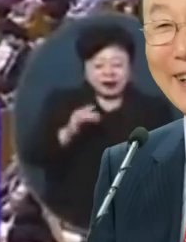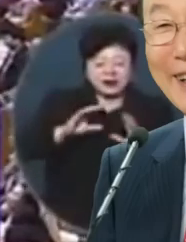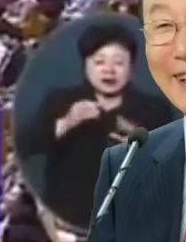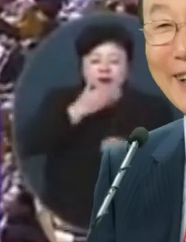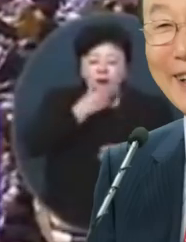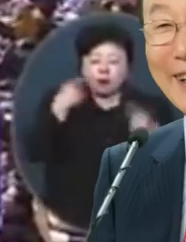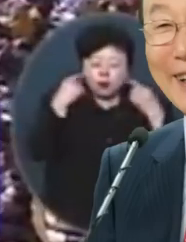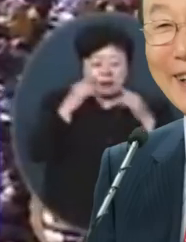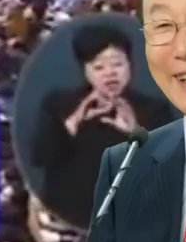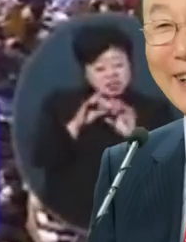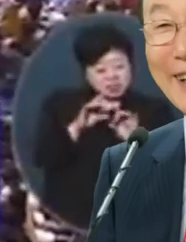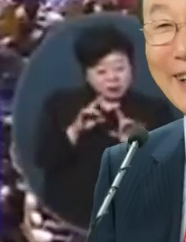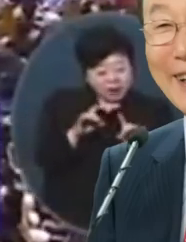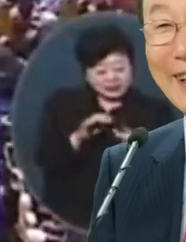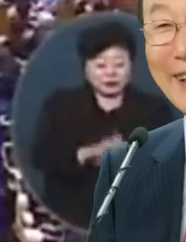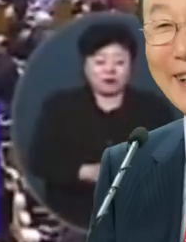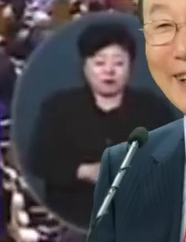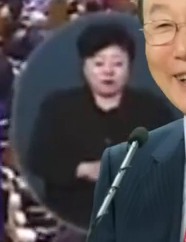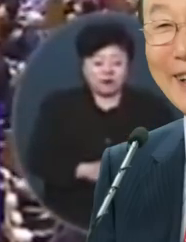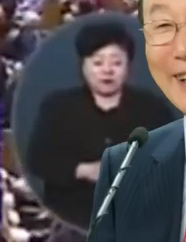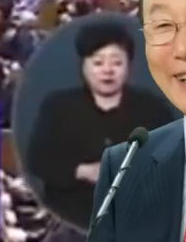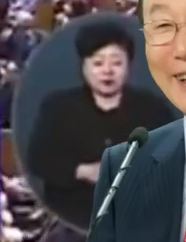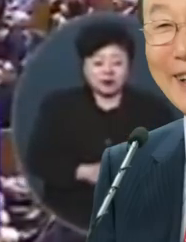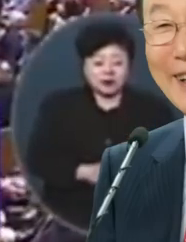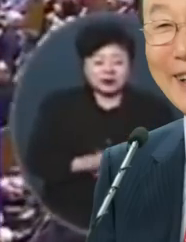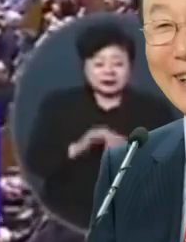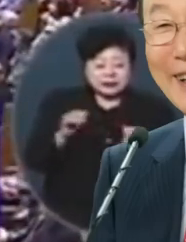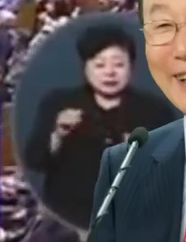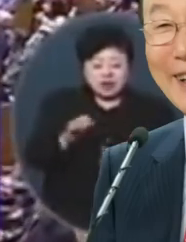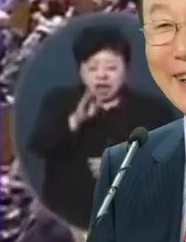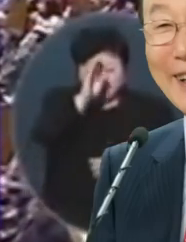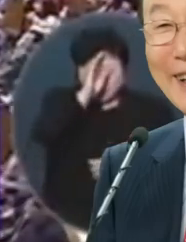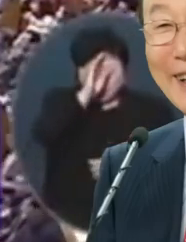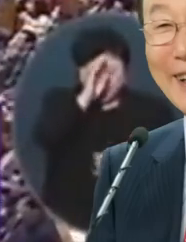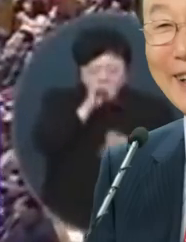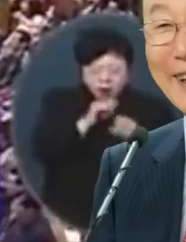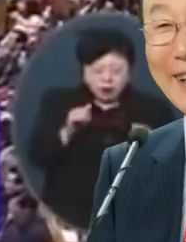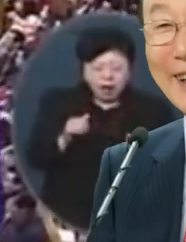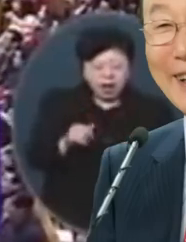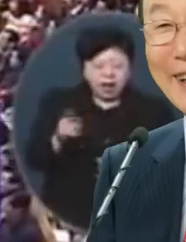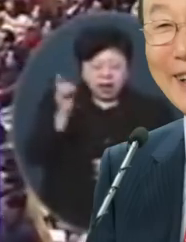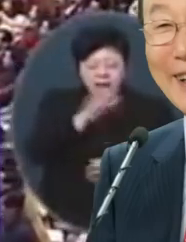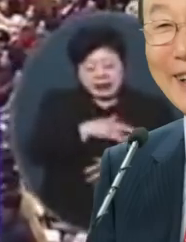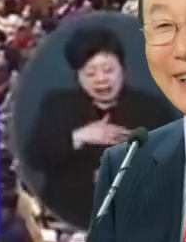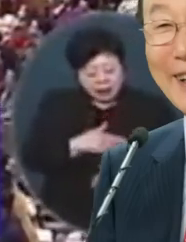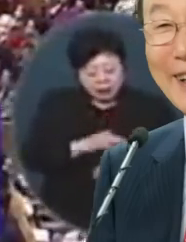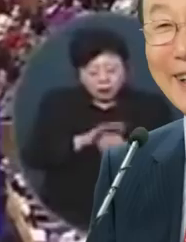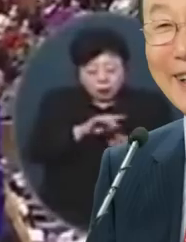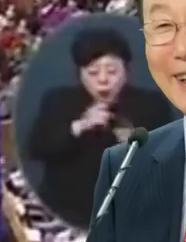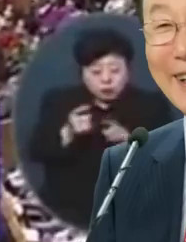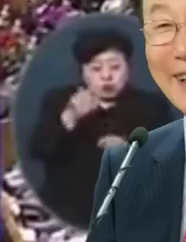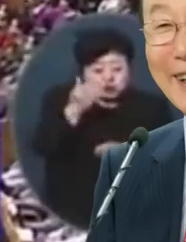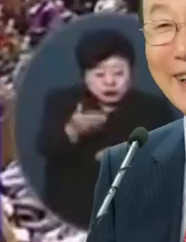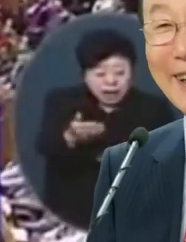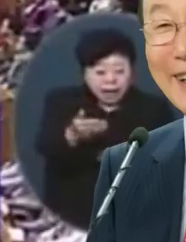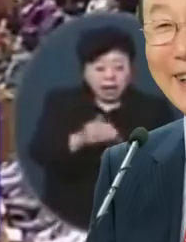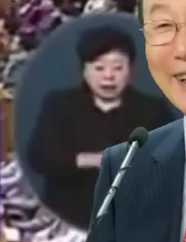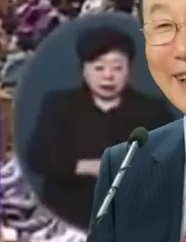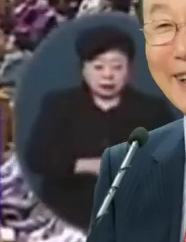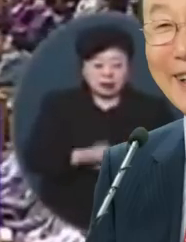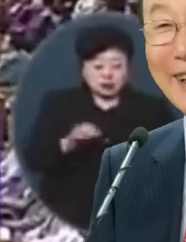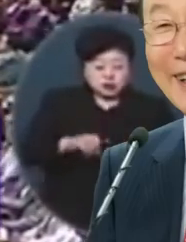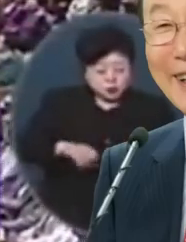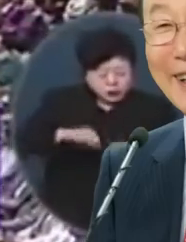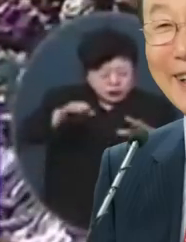가르치시며 천국 복음을 전파하시며 백성 중에 모든 병과 모든 약한 것을 고치시니 그